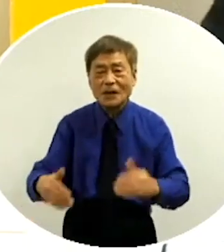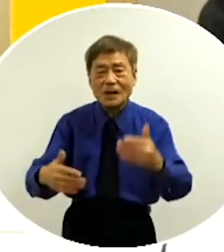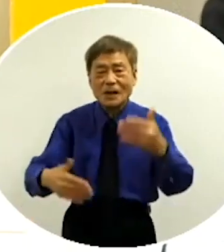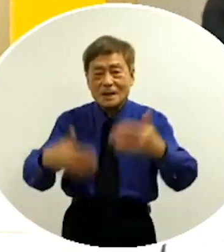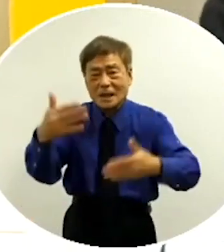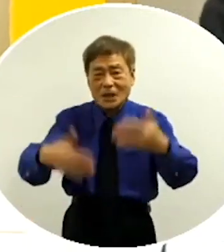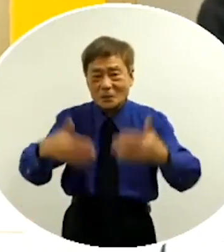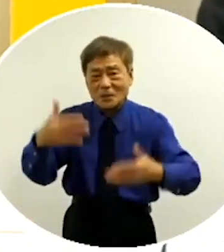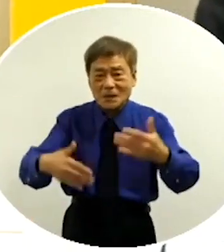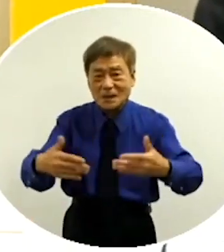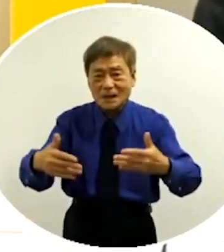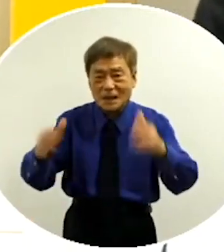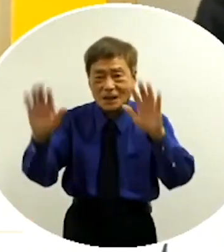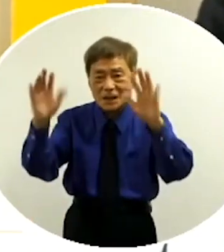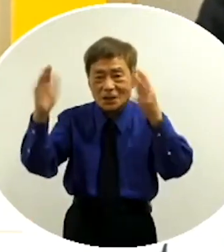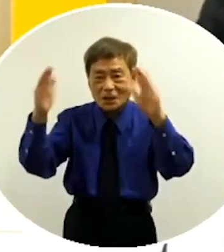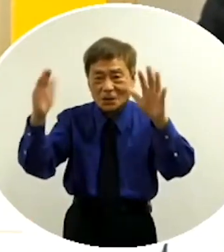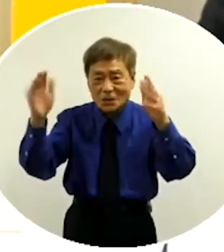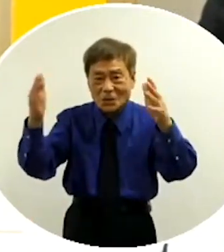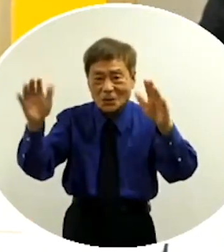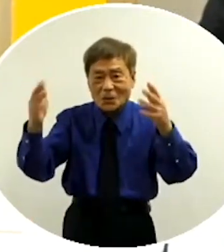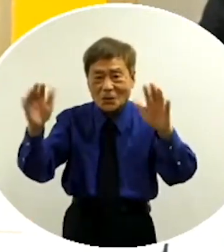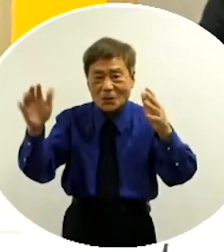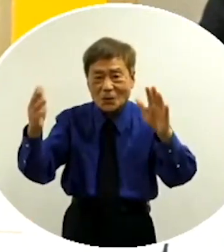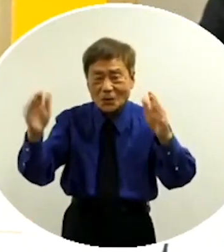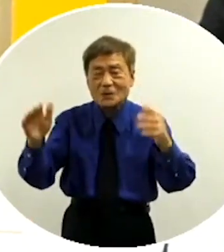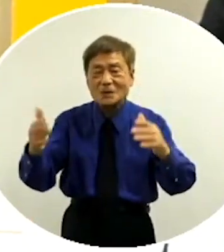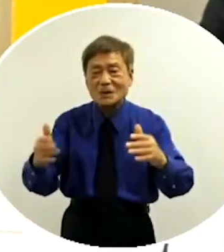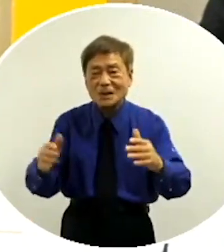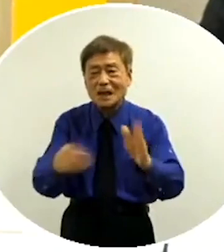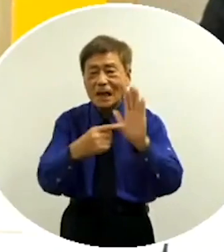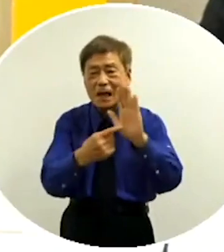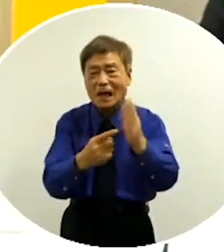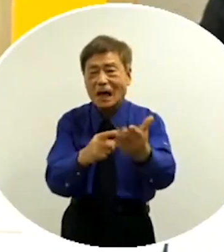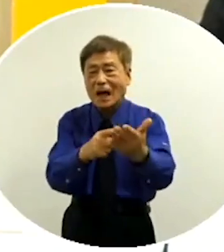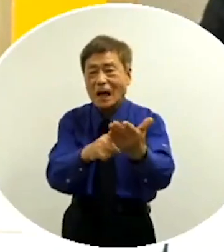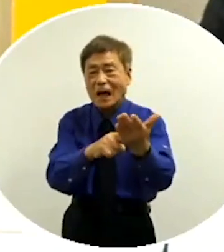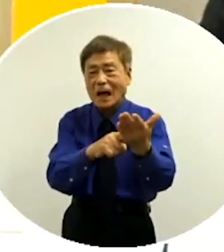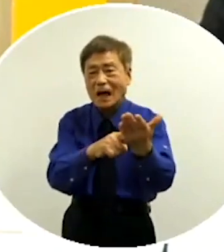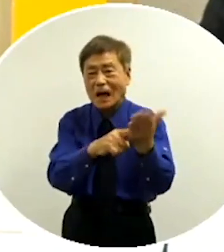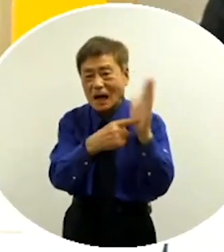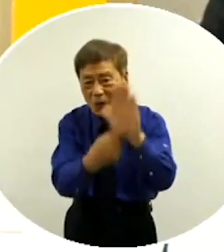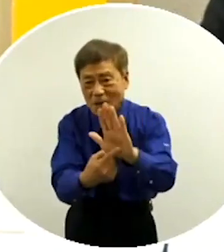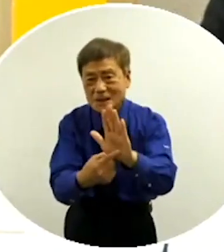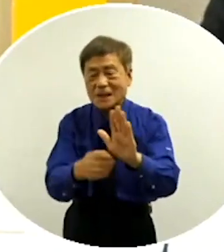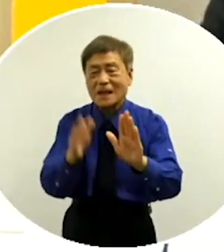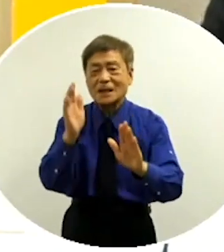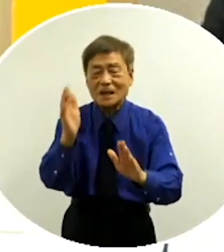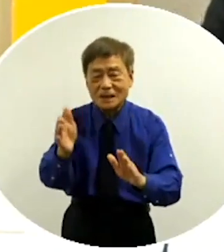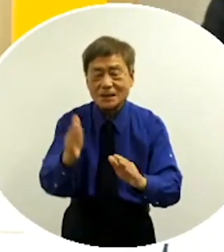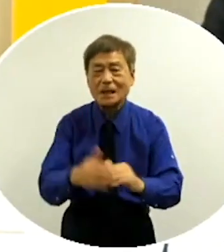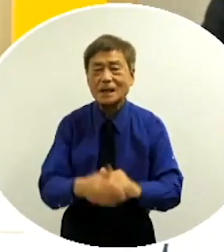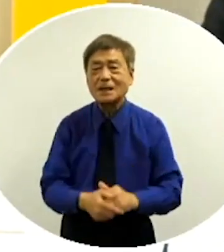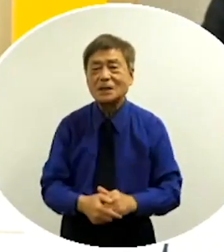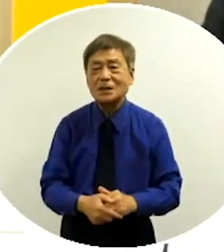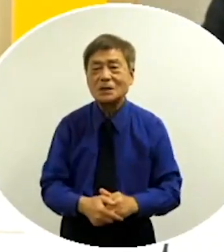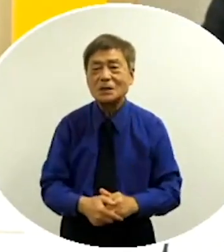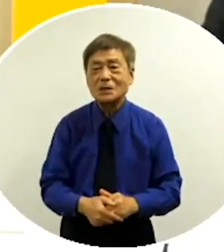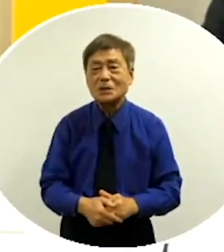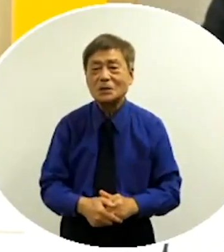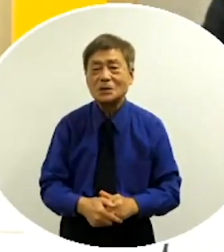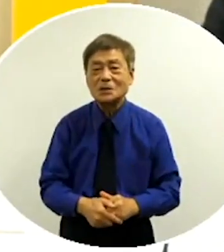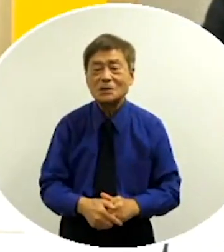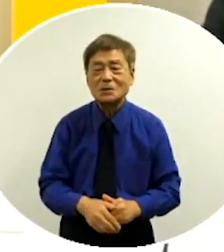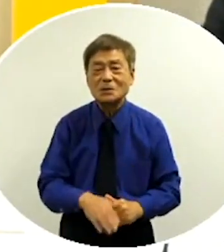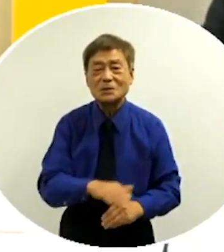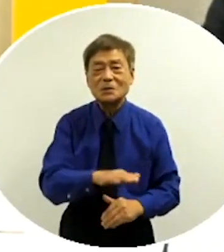パッドというのっていくまブラの参加をしていただければという思いますがではとりあえずまず